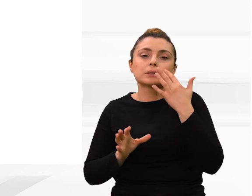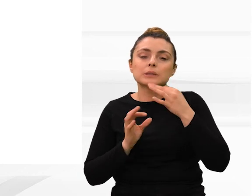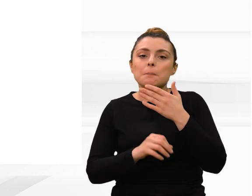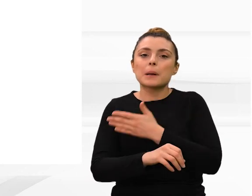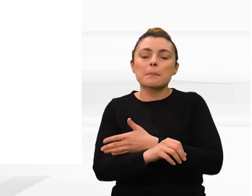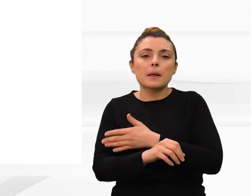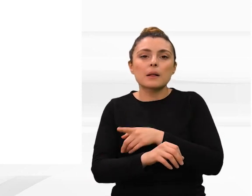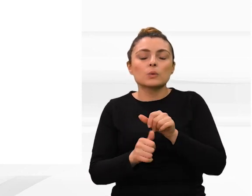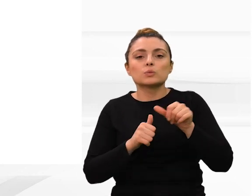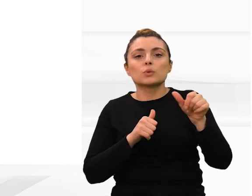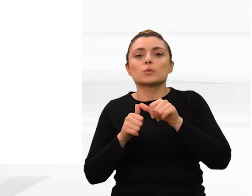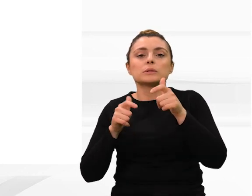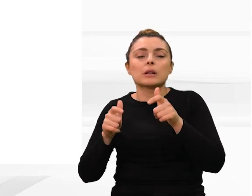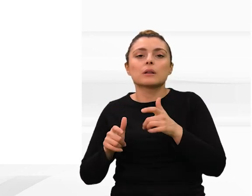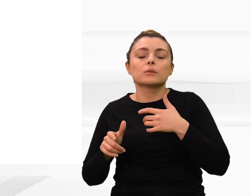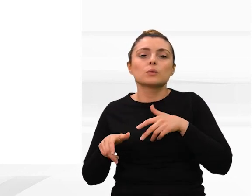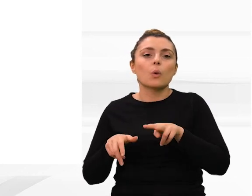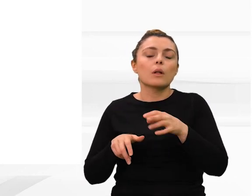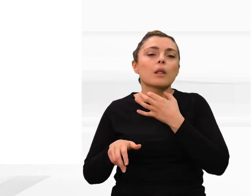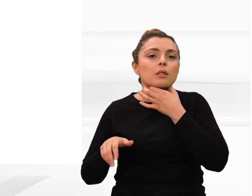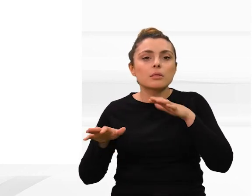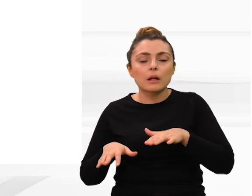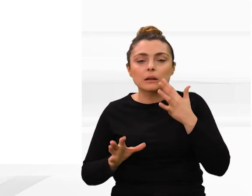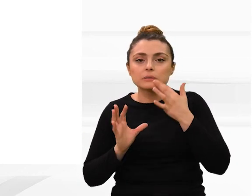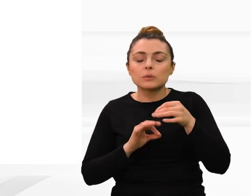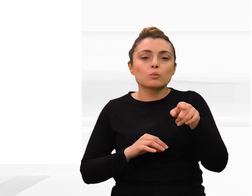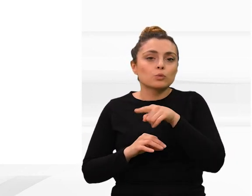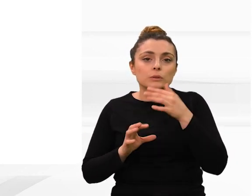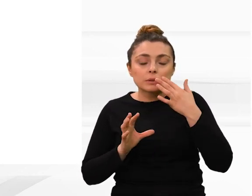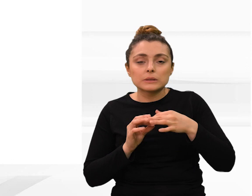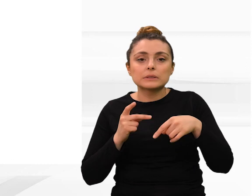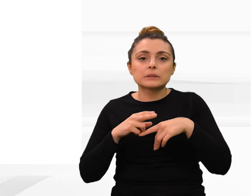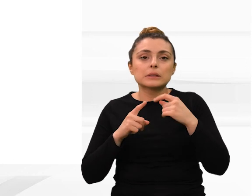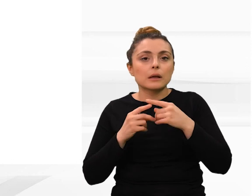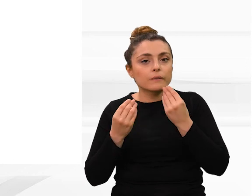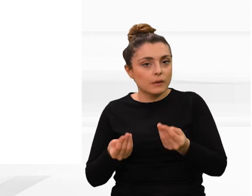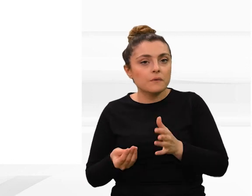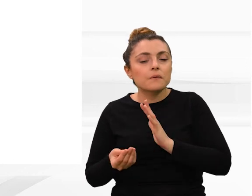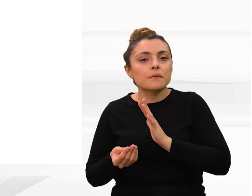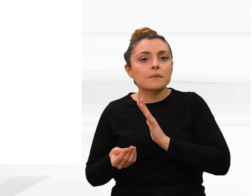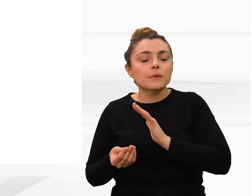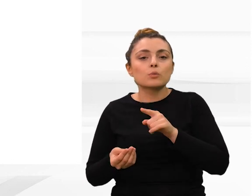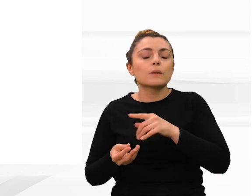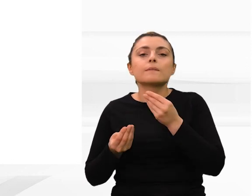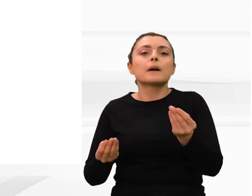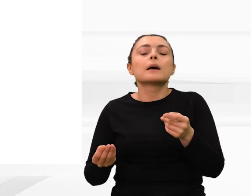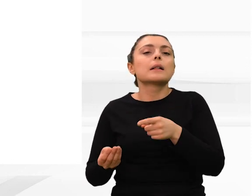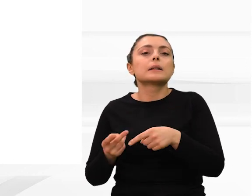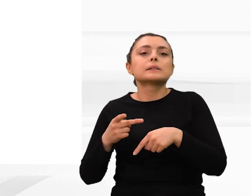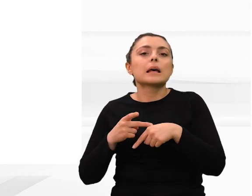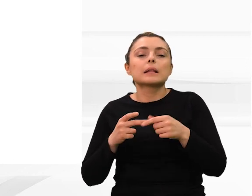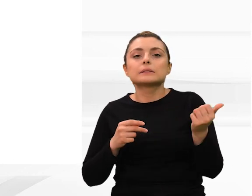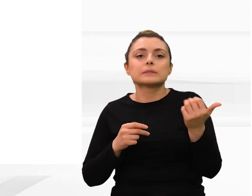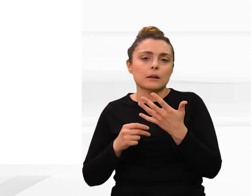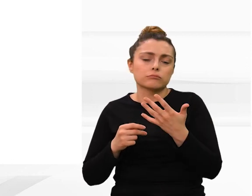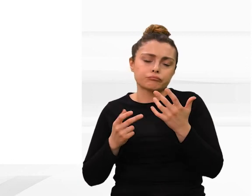memleketinden uzak yerlerde yolda kalmış olan insanlar bu insanların zekat verilir onlara verilen zekat